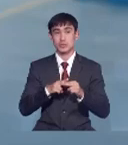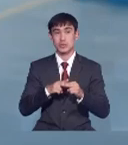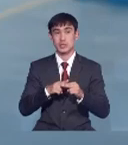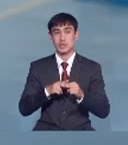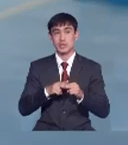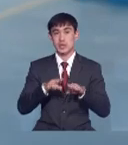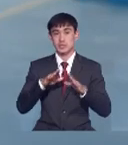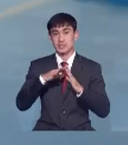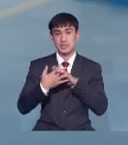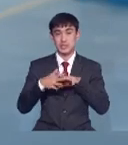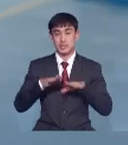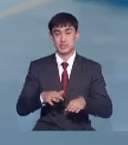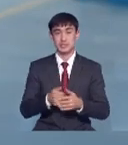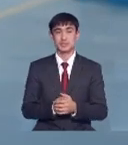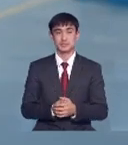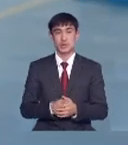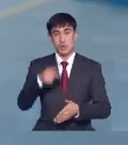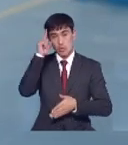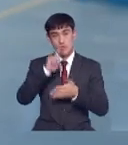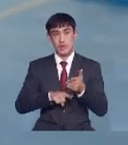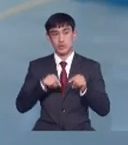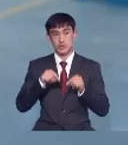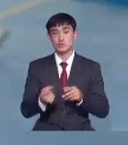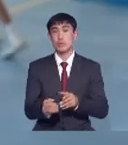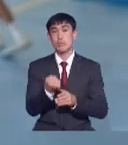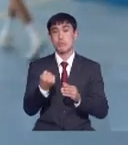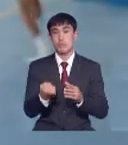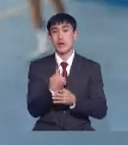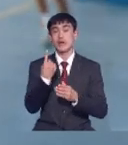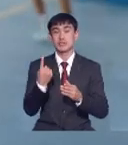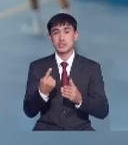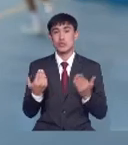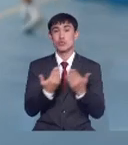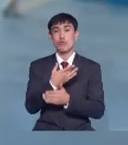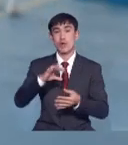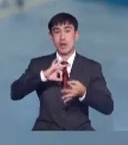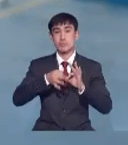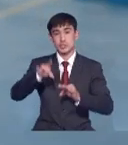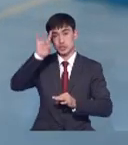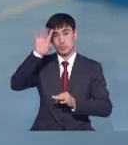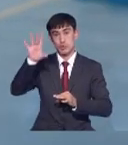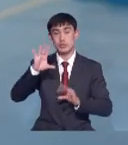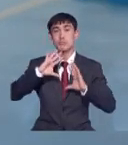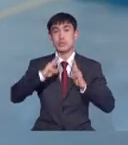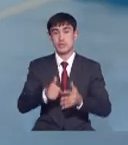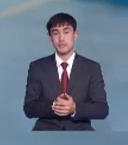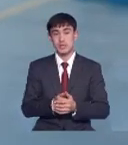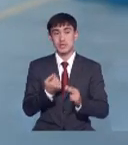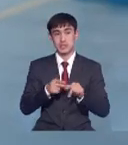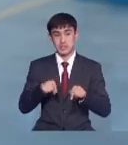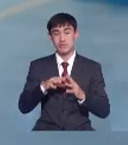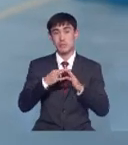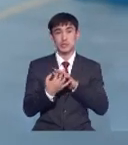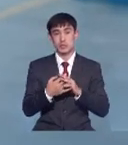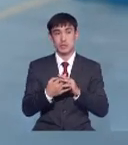сельскую местность. Я уверен, что отсюда пойдут наши будущие олимпийские чемпионы, чемпионы мира. С этого